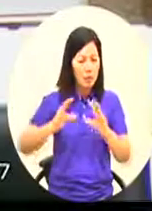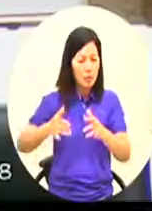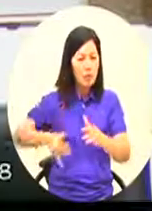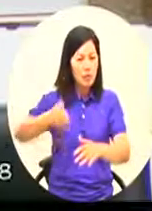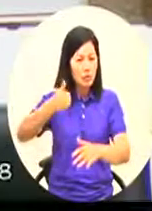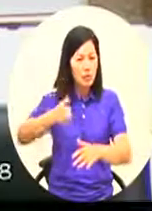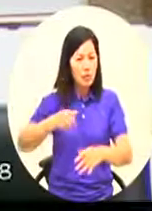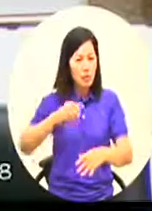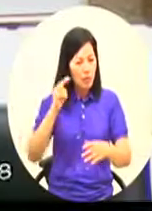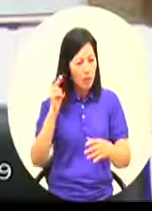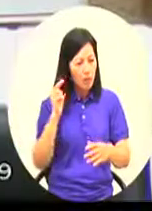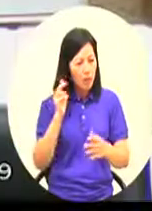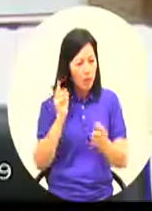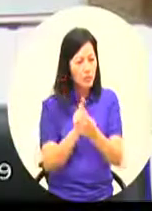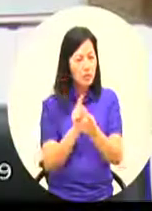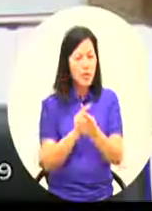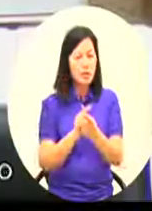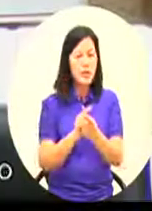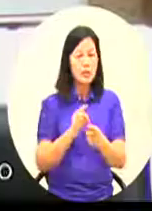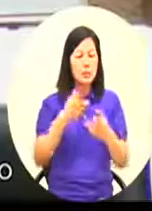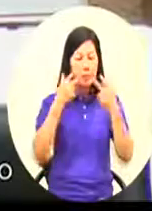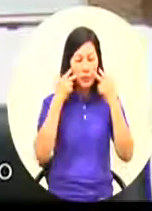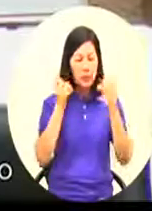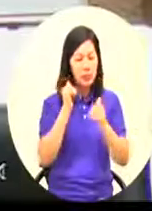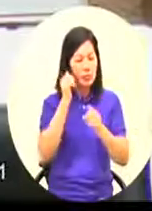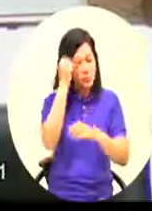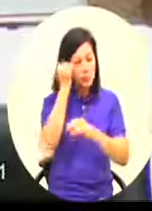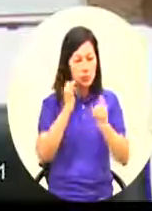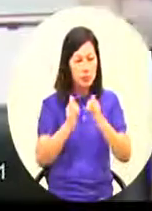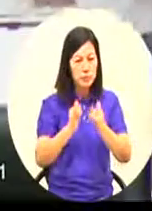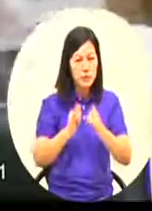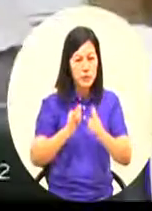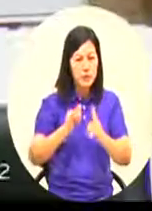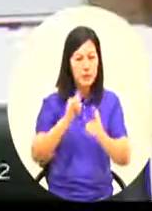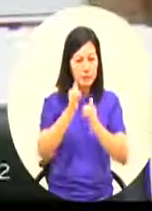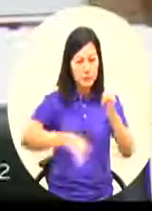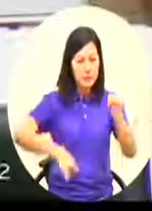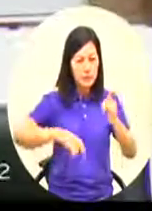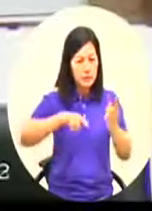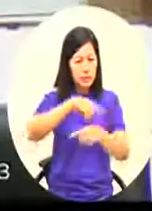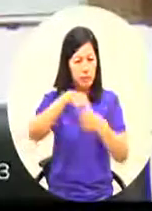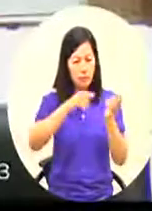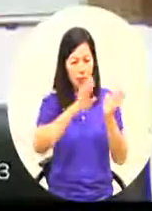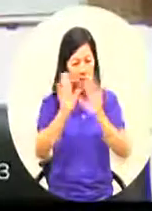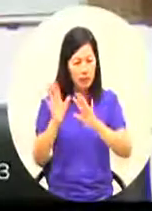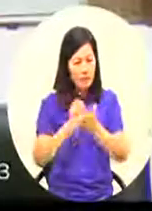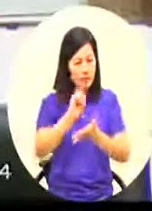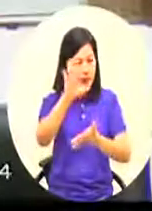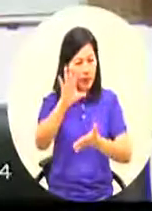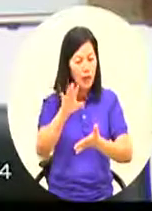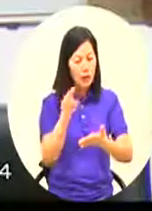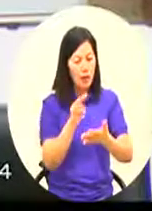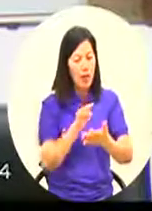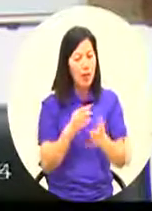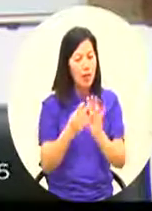住民历史转型正义的报告以后，我真的很感